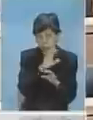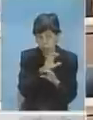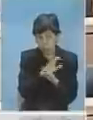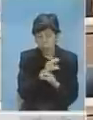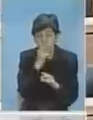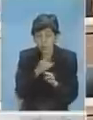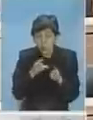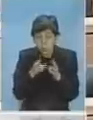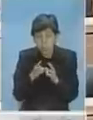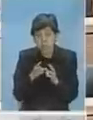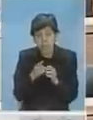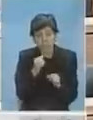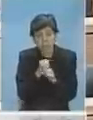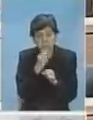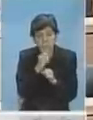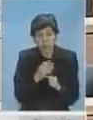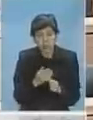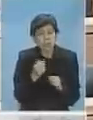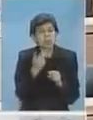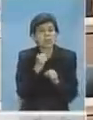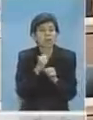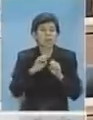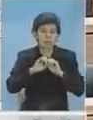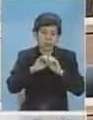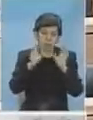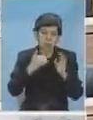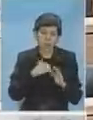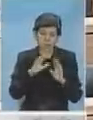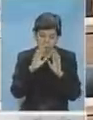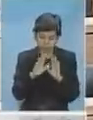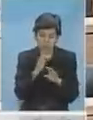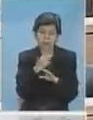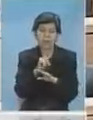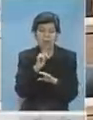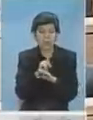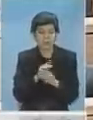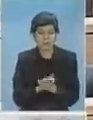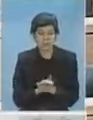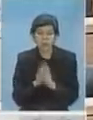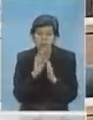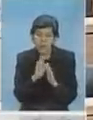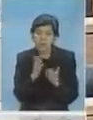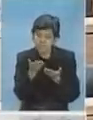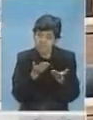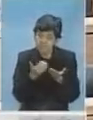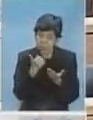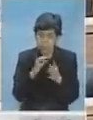หาในการวิธีการลงคะแนนมาโดยตลอดจะชัดเจนมากเลยฝากไว้ท่านประธานเป็นเรื่องที่ปรึกษาหรือกับท่านในการลงมติ